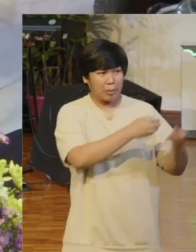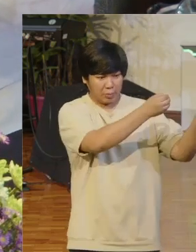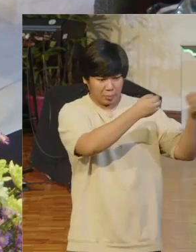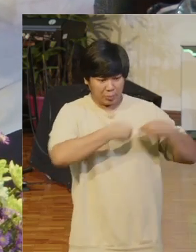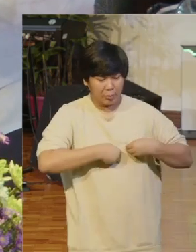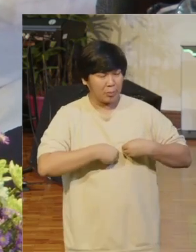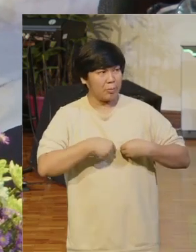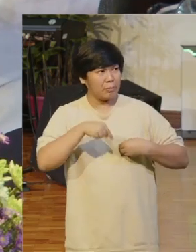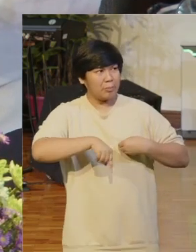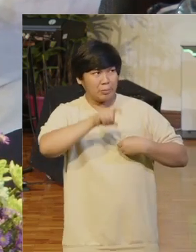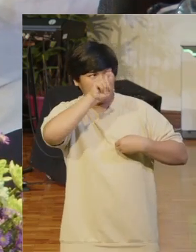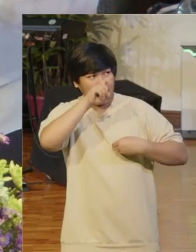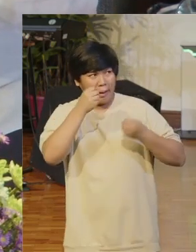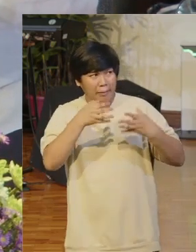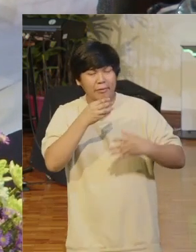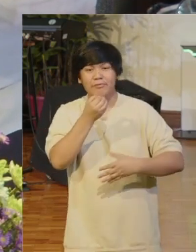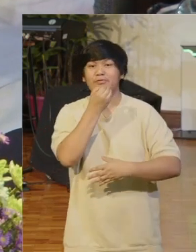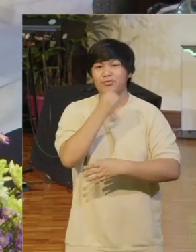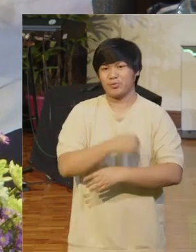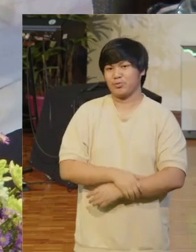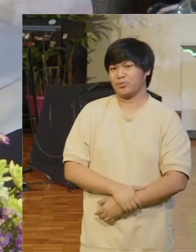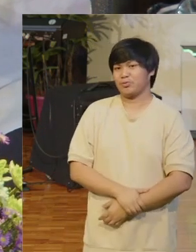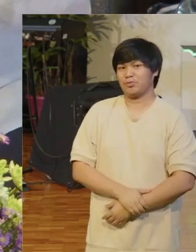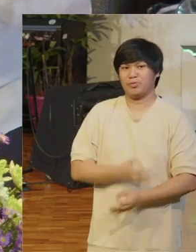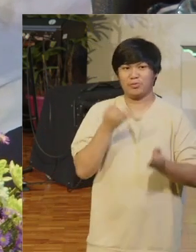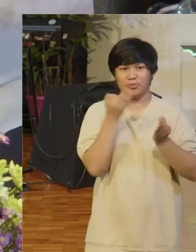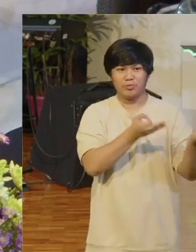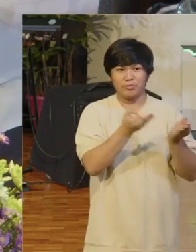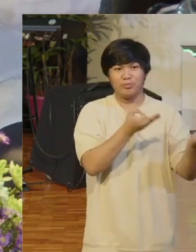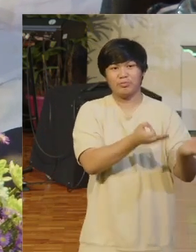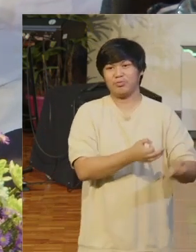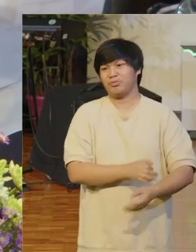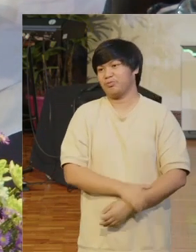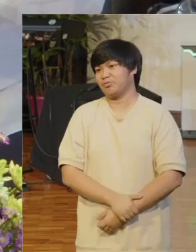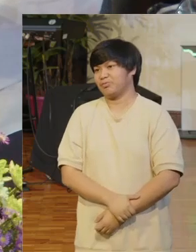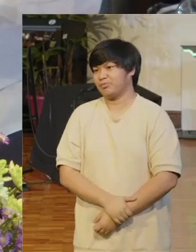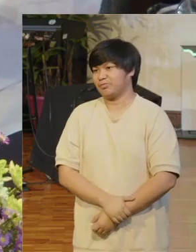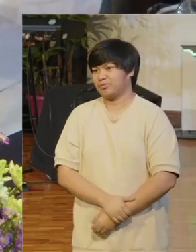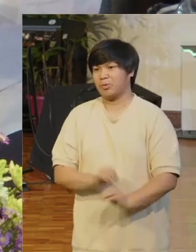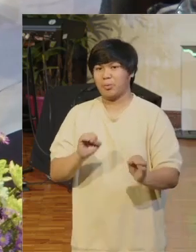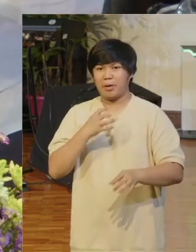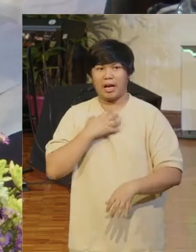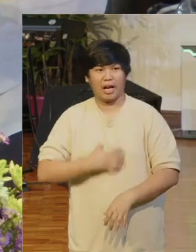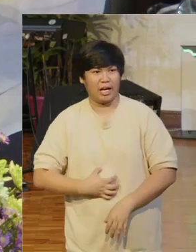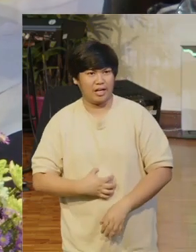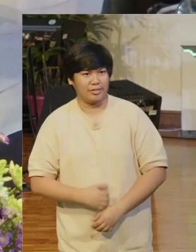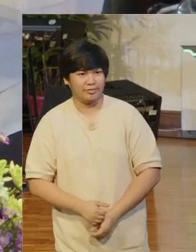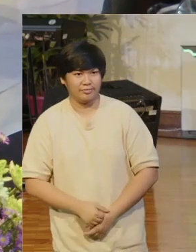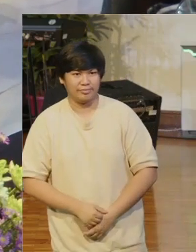God meant it for good. Tingnan natin yung Acts 2:23. Ang sabi ni